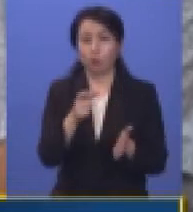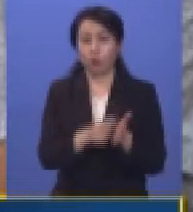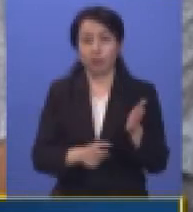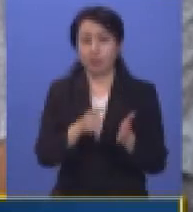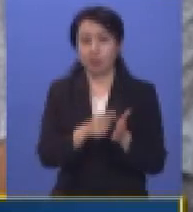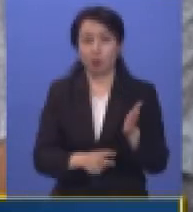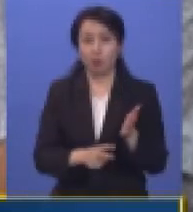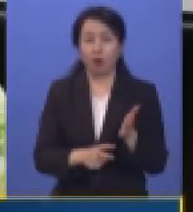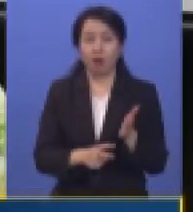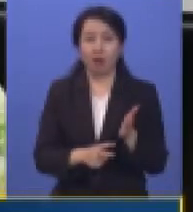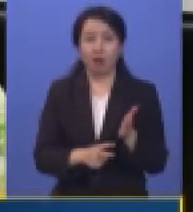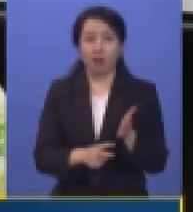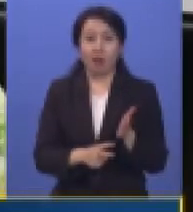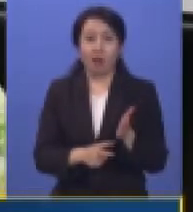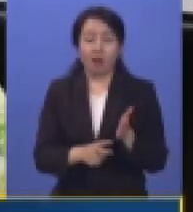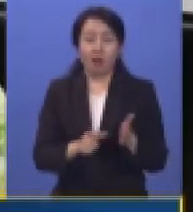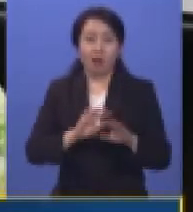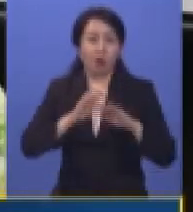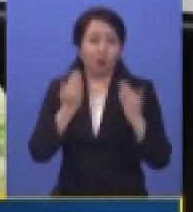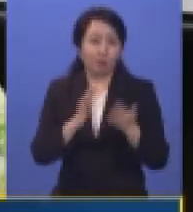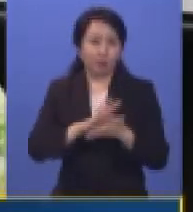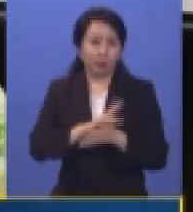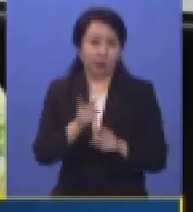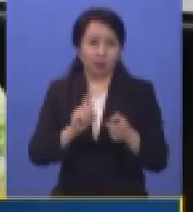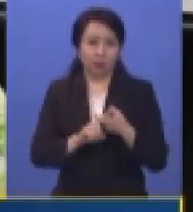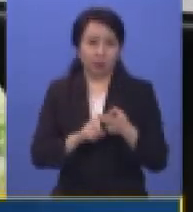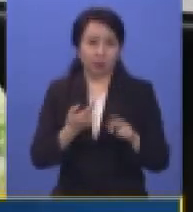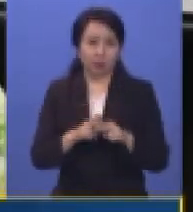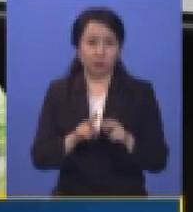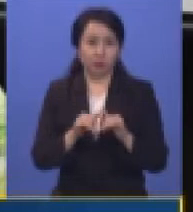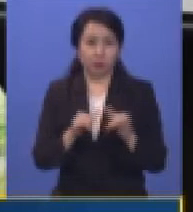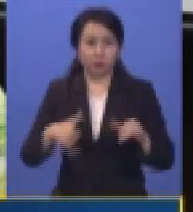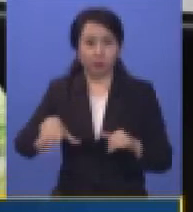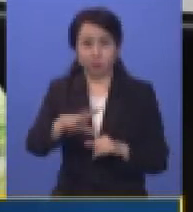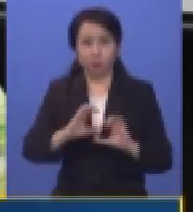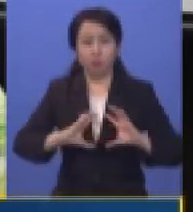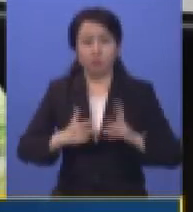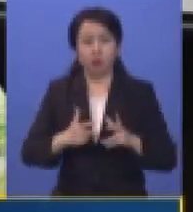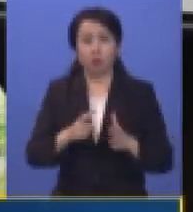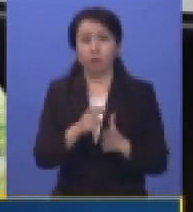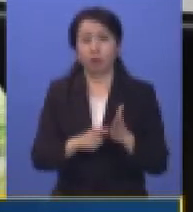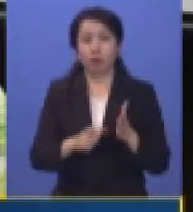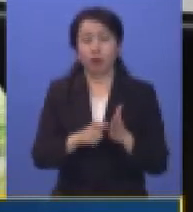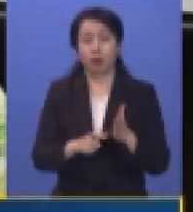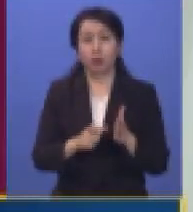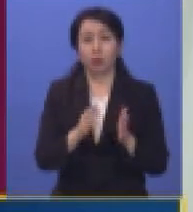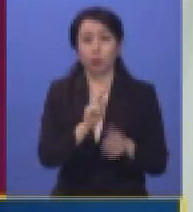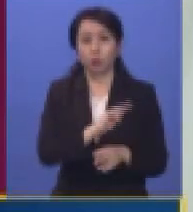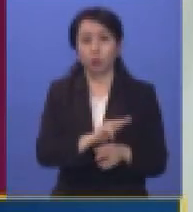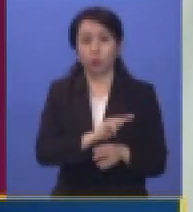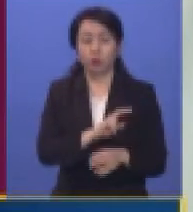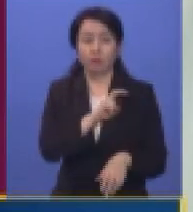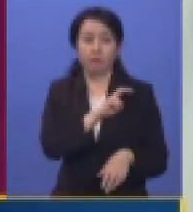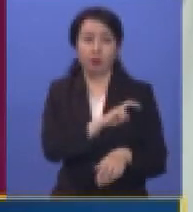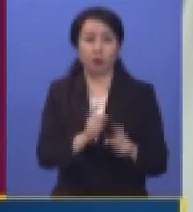даже сборник стихов о пандемии коронавируса, которая распространилась по всему миру. В поэтической манере описан труд